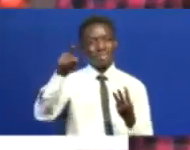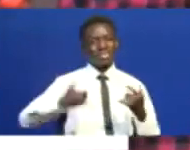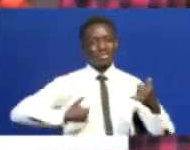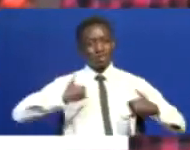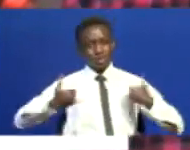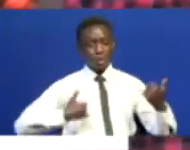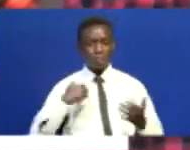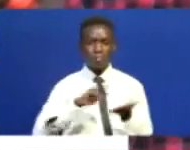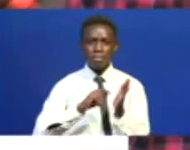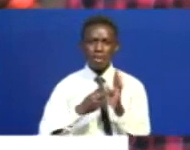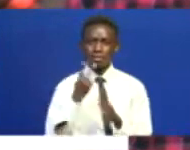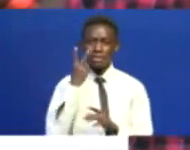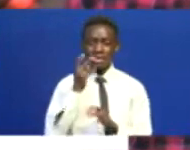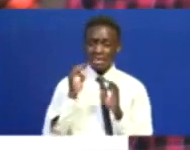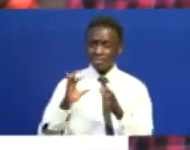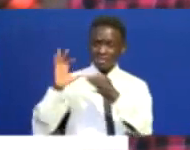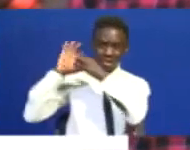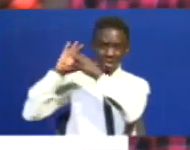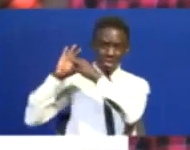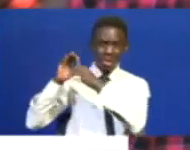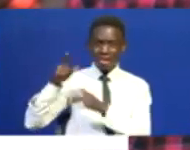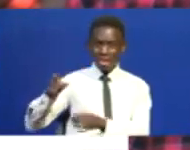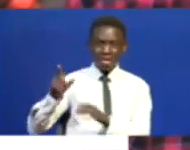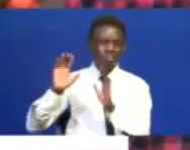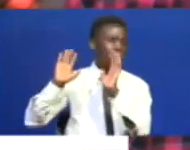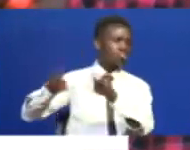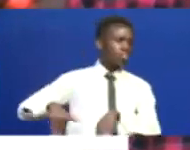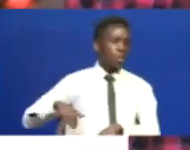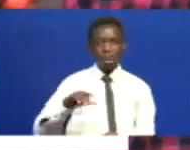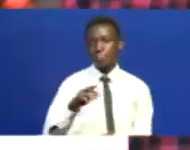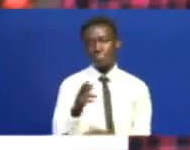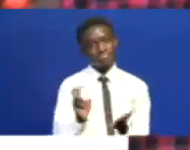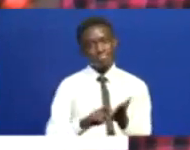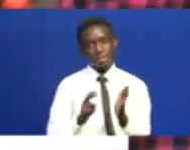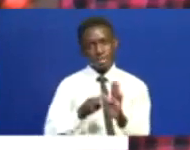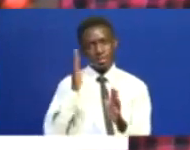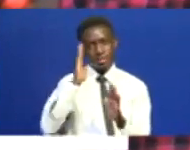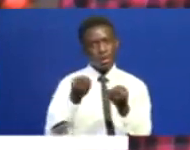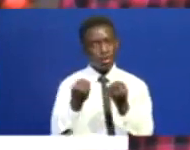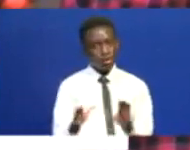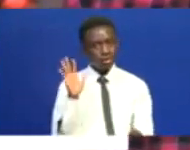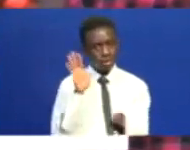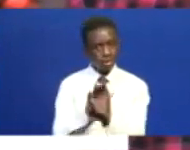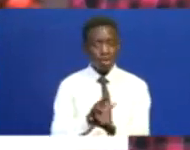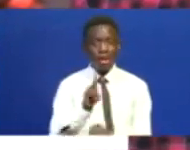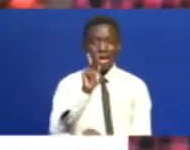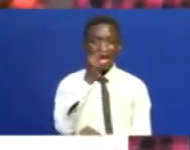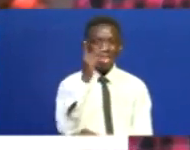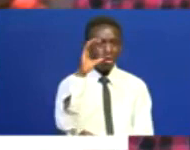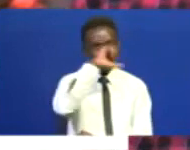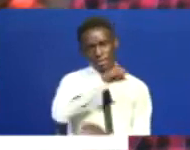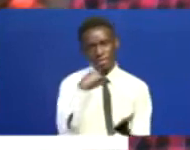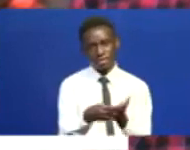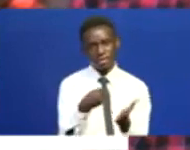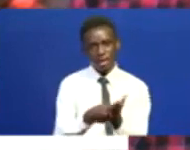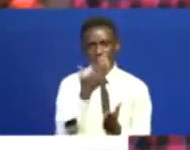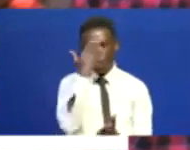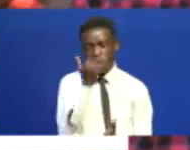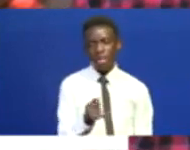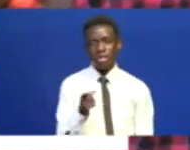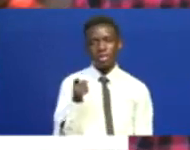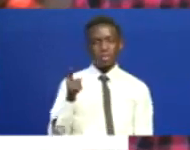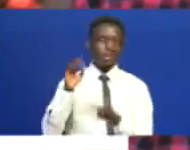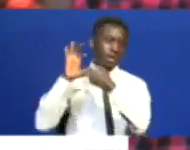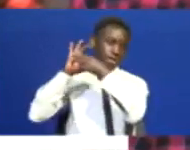hii mila tukiwashilia inaweza potea. Na Kenya inaweza kosa kupata fedha kwa sababu